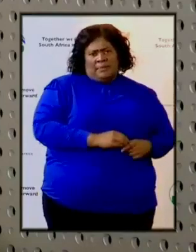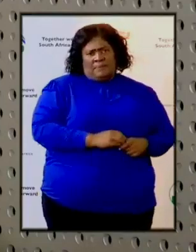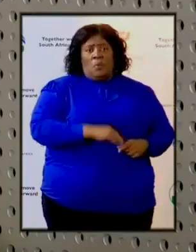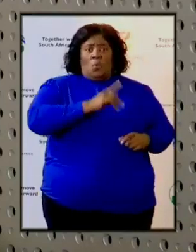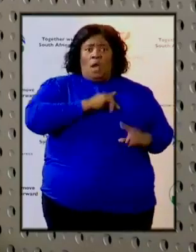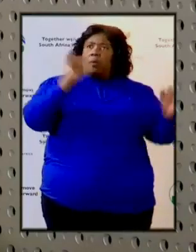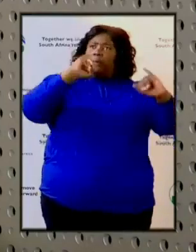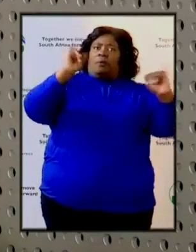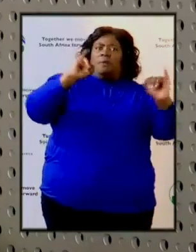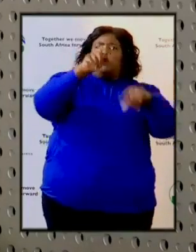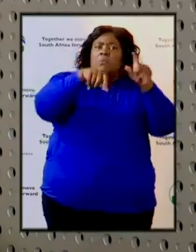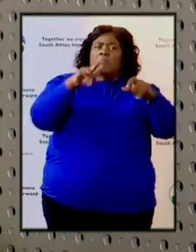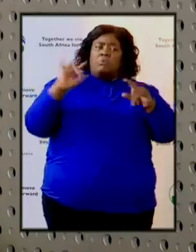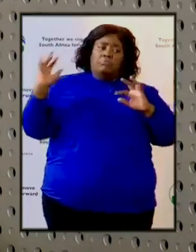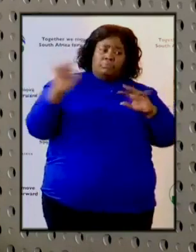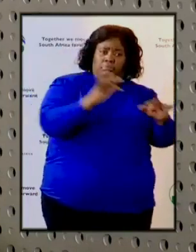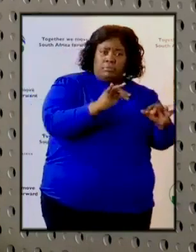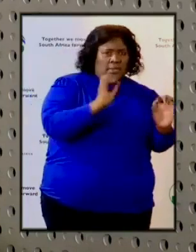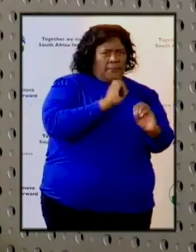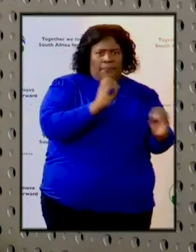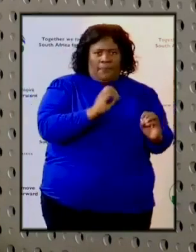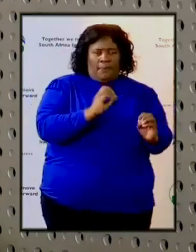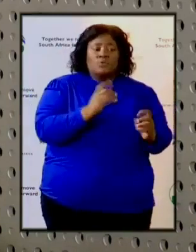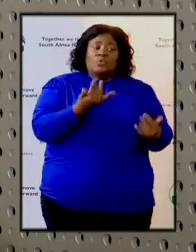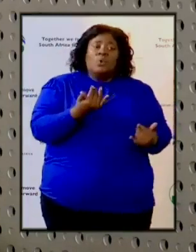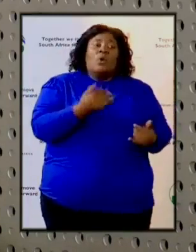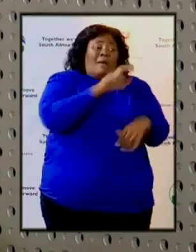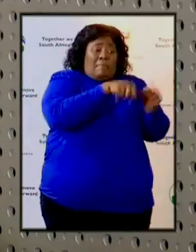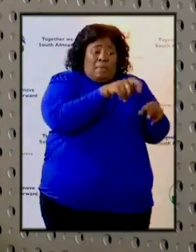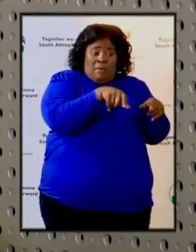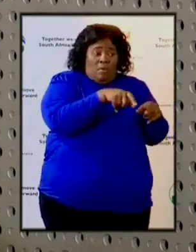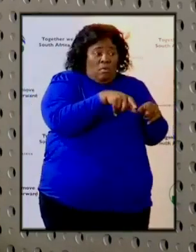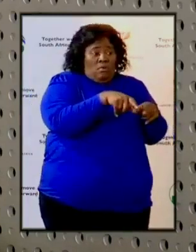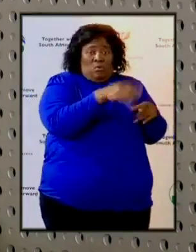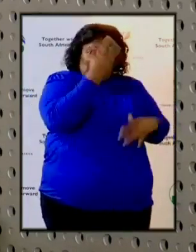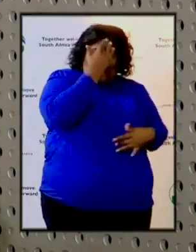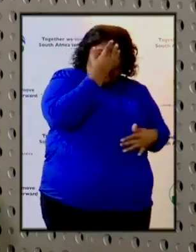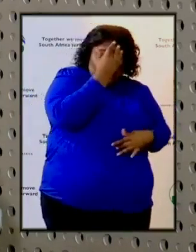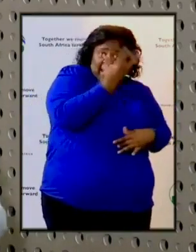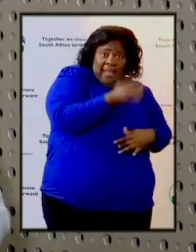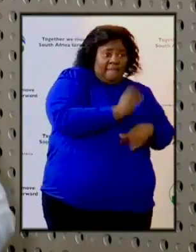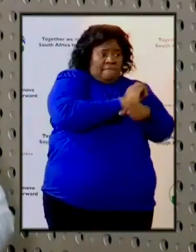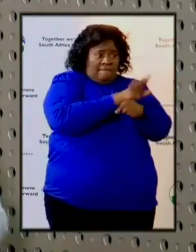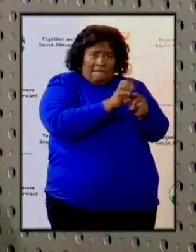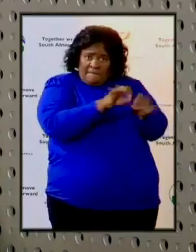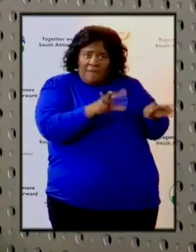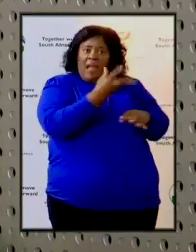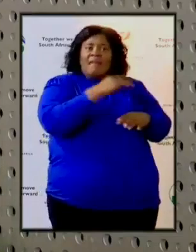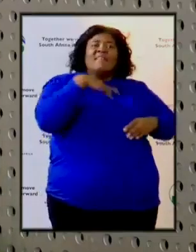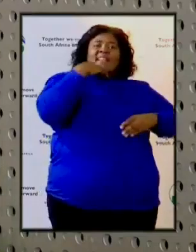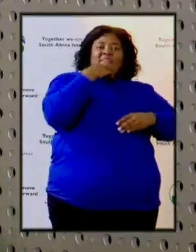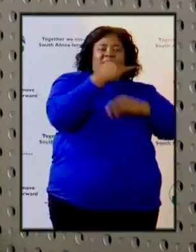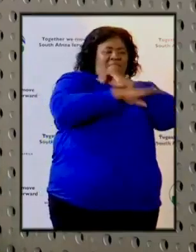okushuthi mawa abantu begula bephethwe iCovid bazokwazi ukuthola indawo zokulala